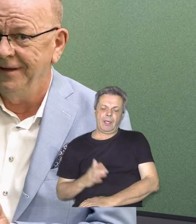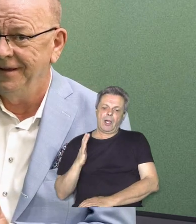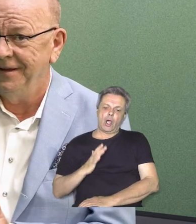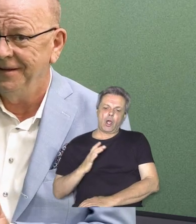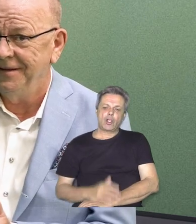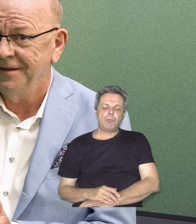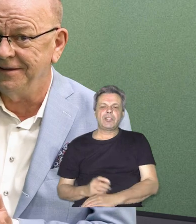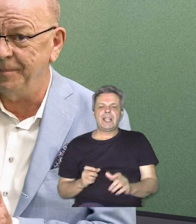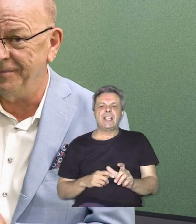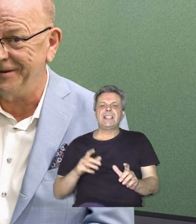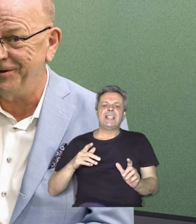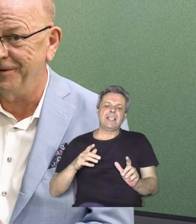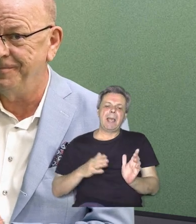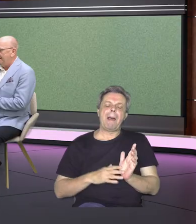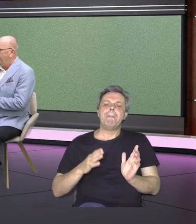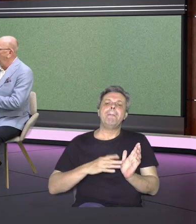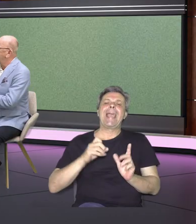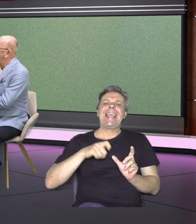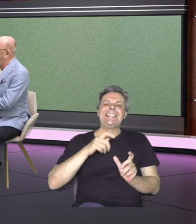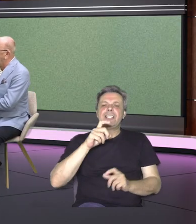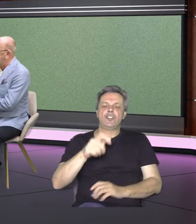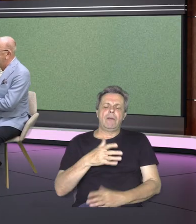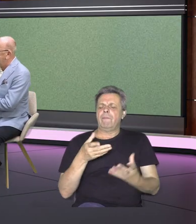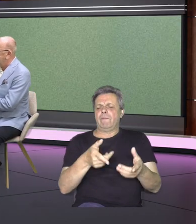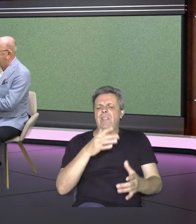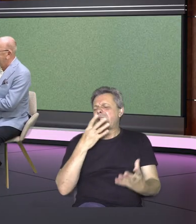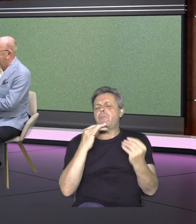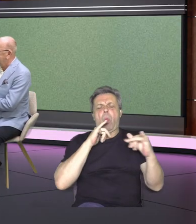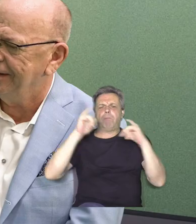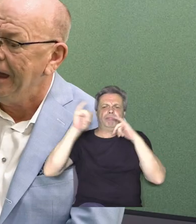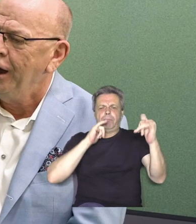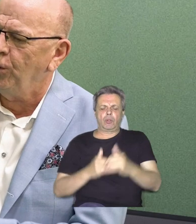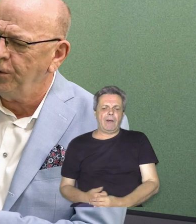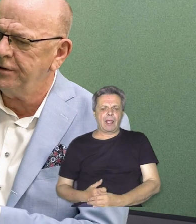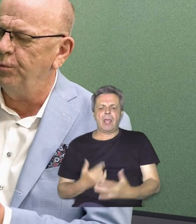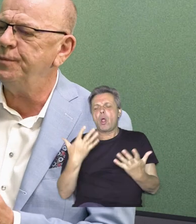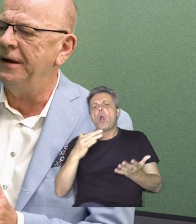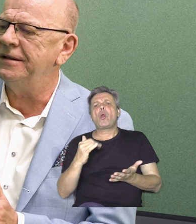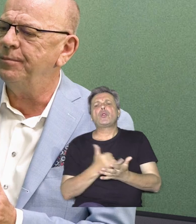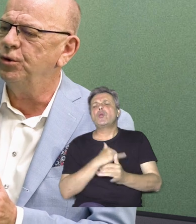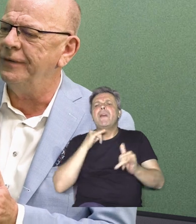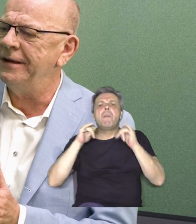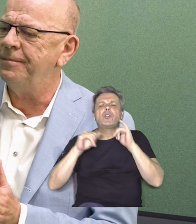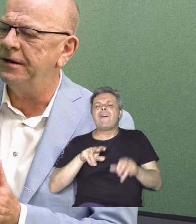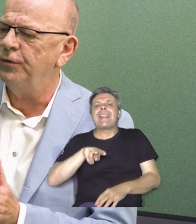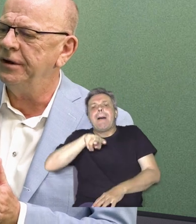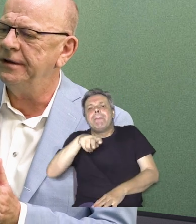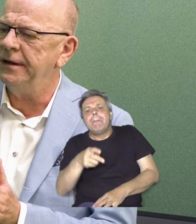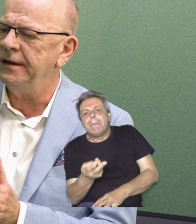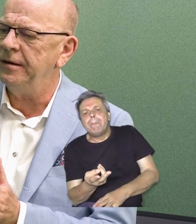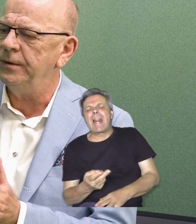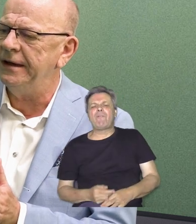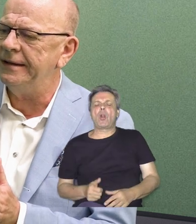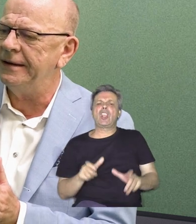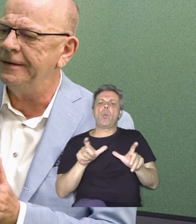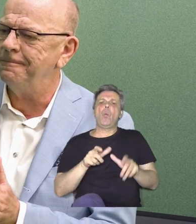Gospodin Stjepan Mesić. Puno ste putovali. Koliko ste uspjeli ta putovanja pretvoriti